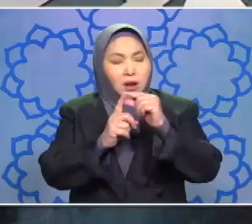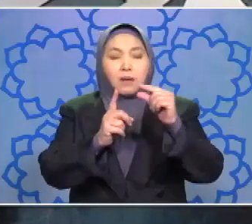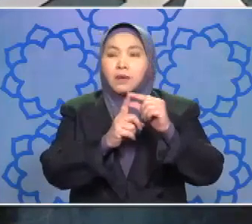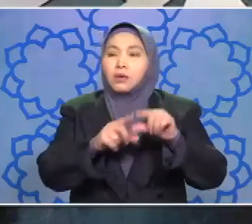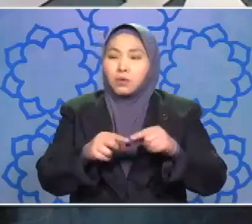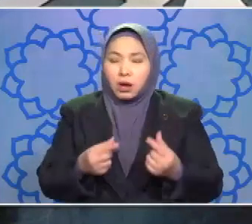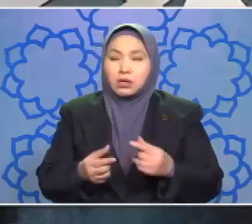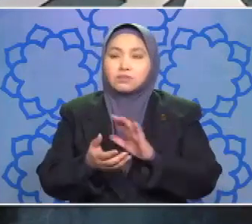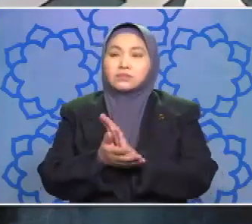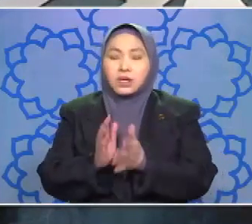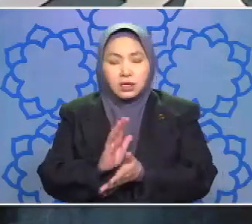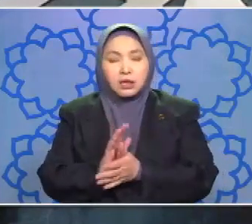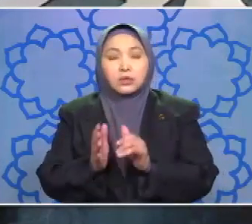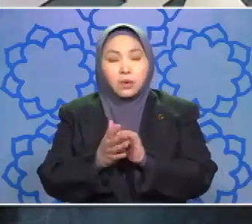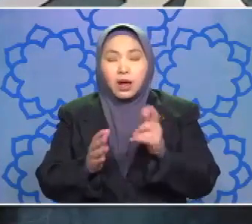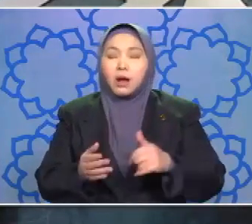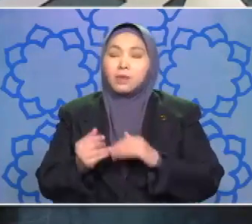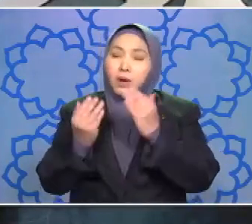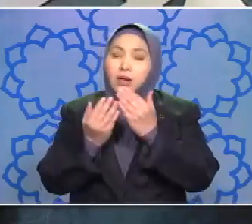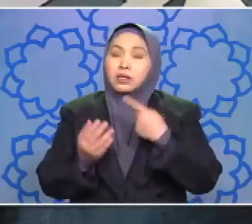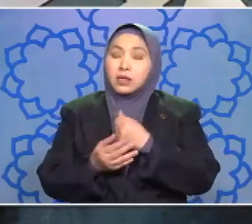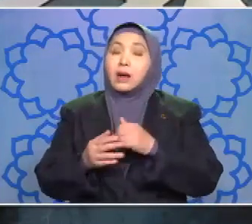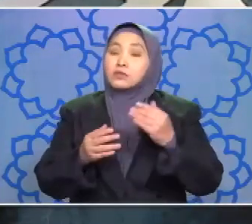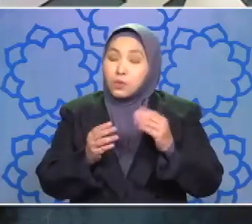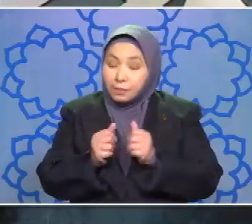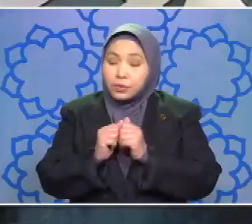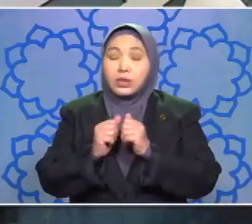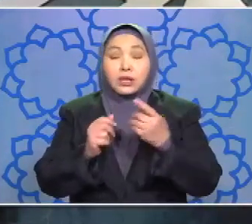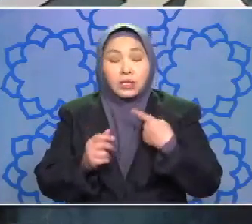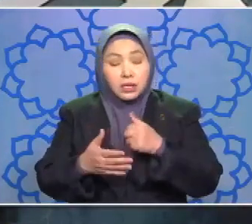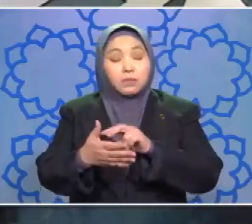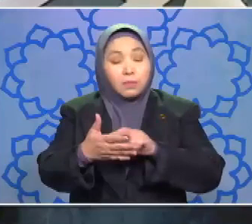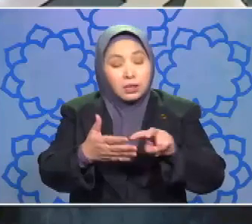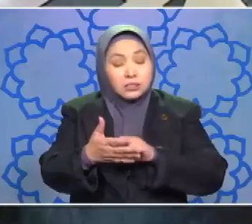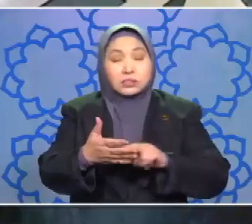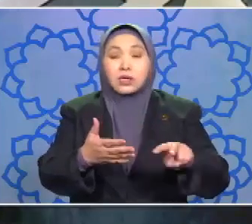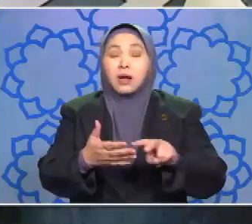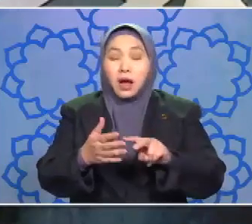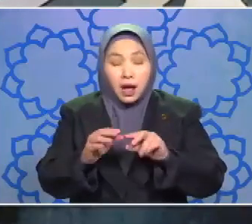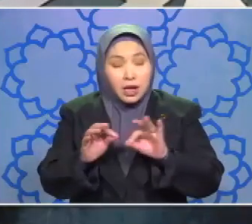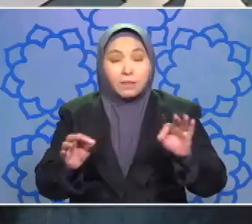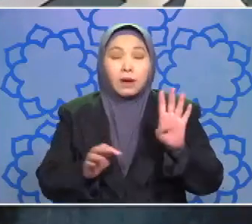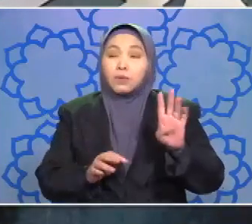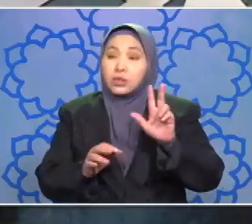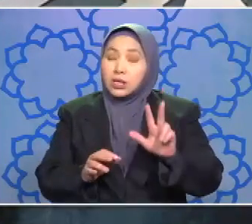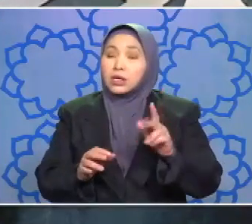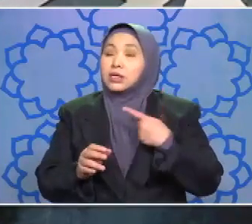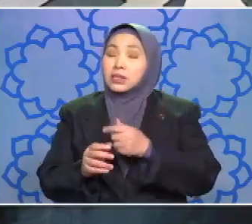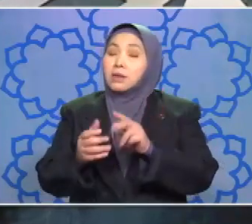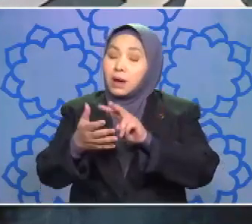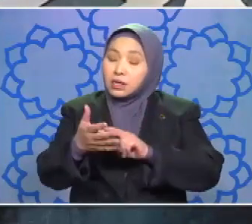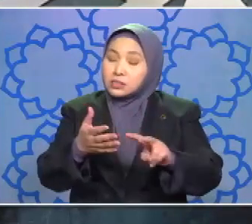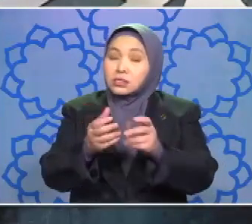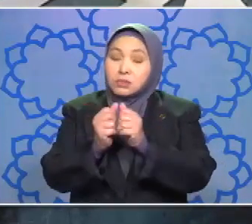Karim. Amin ya rabbal alamin. Mari kita mulakan bacaan kita. Ayat yang ke-43 bermula, kita baca sama-sama